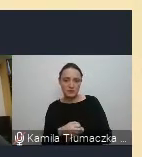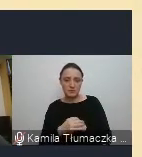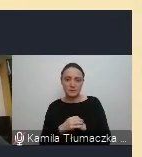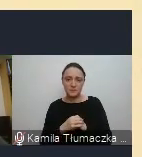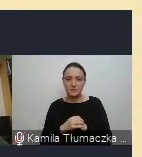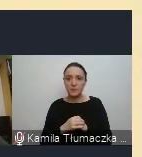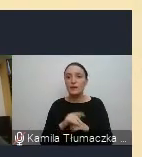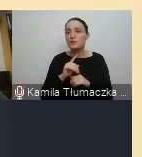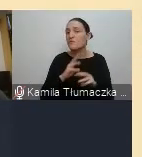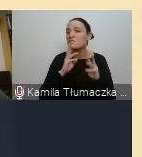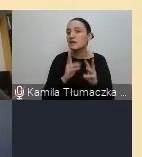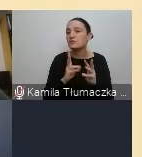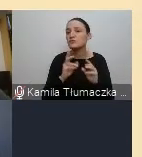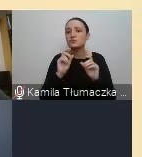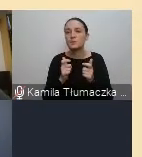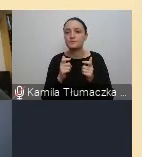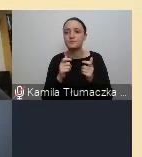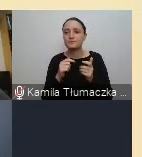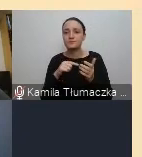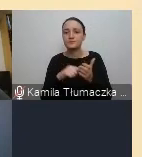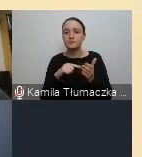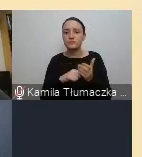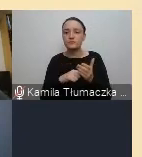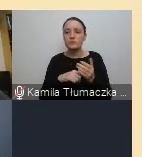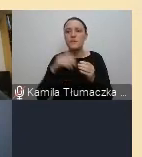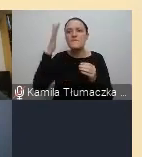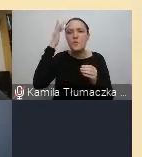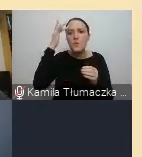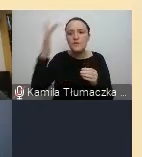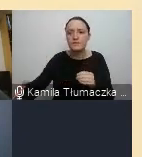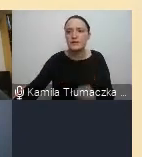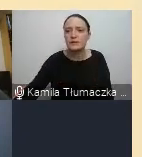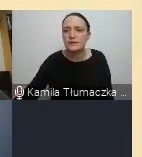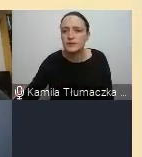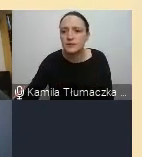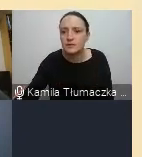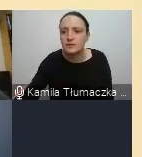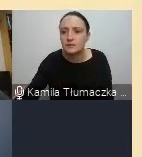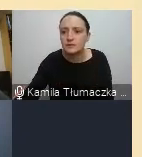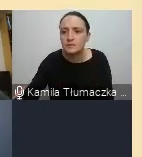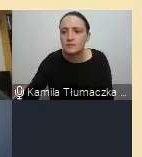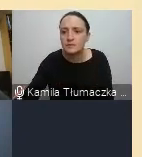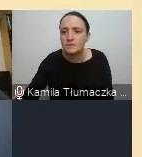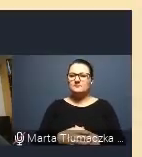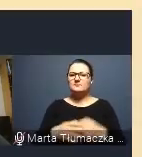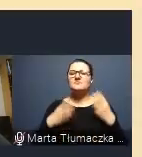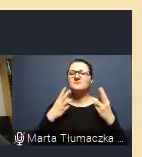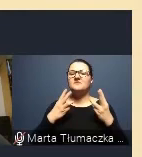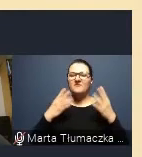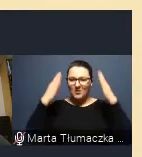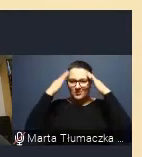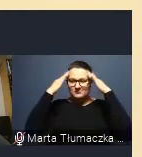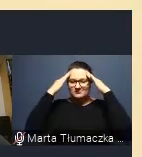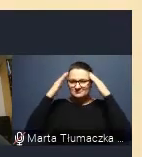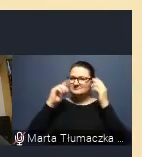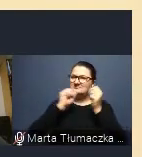Uważam, że bardzo ważne było to, aby w swojej głowie poprzestawiać pewne priorytety,